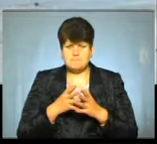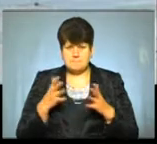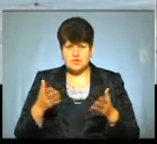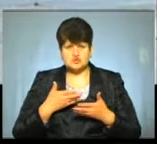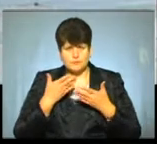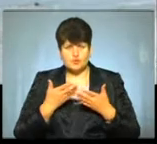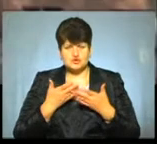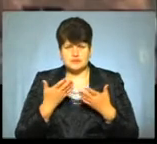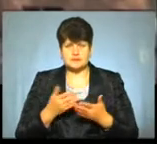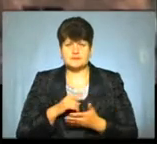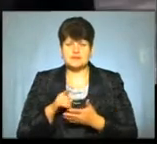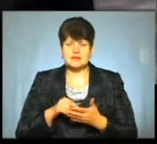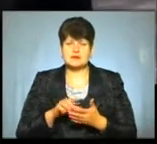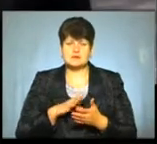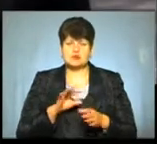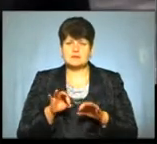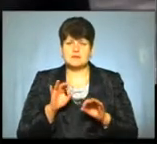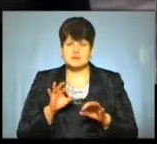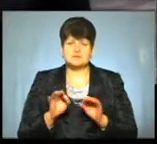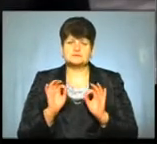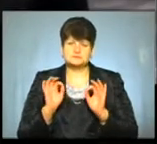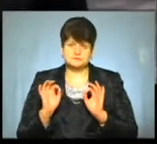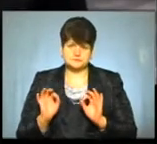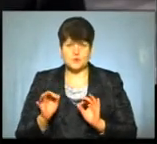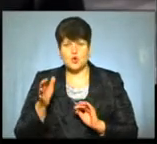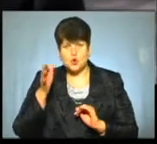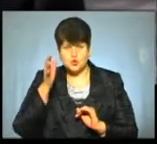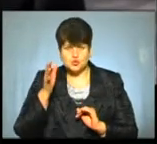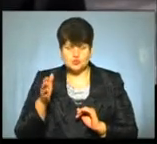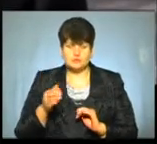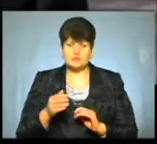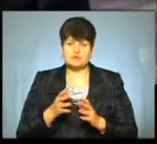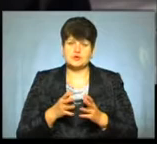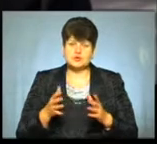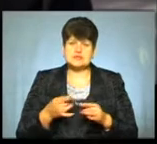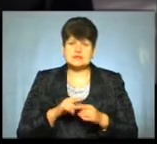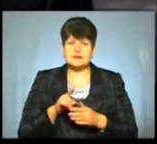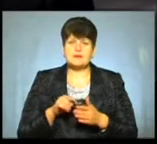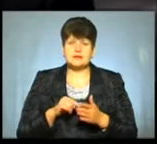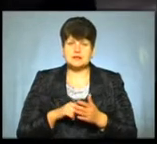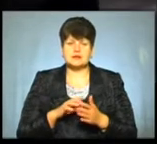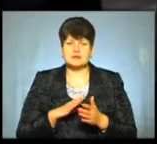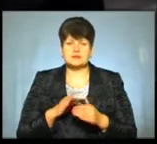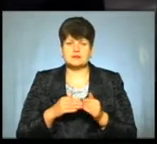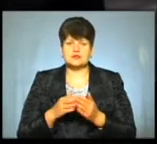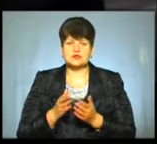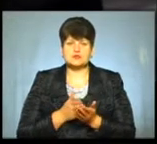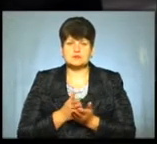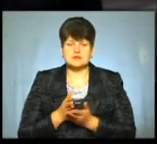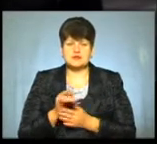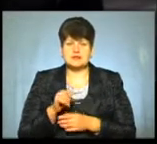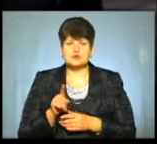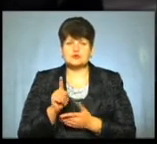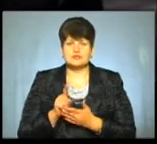дізнатися, більше прочитати. Запитання були підібрані вдало, розумно. В основному це запитання практичного